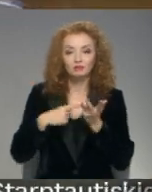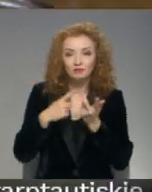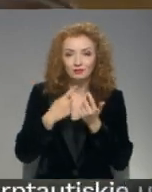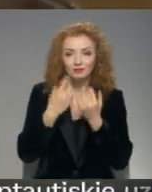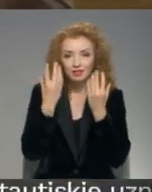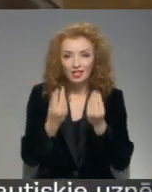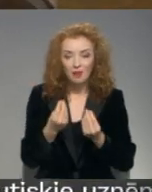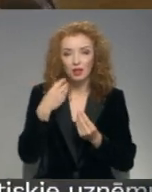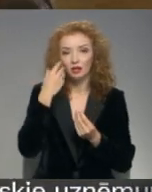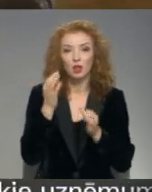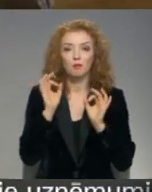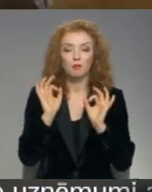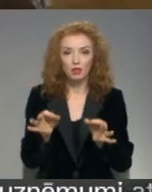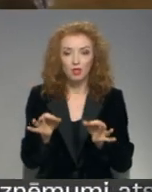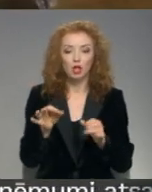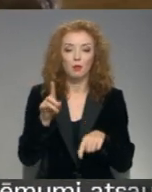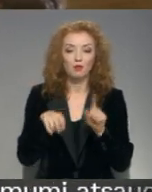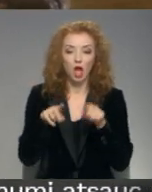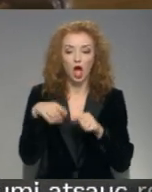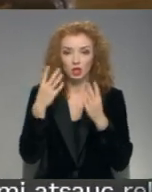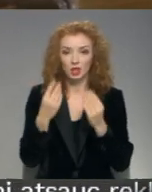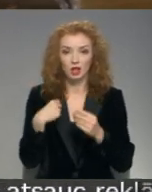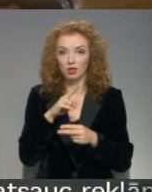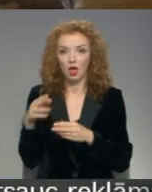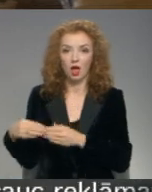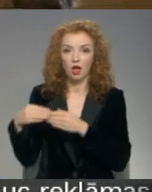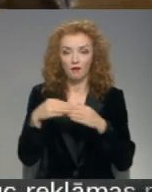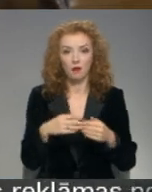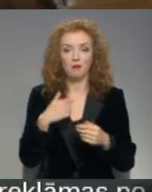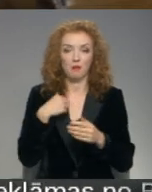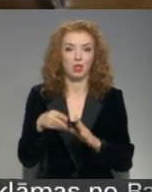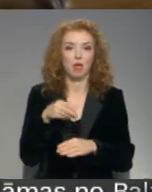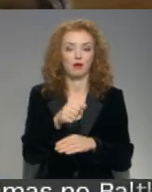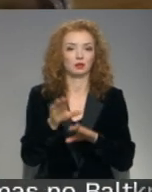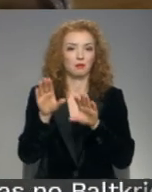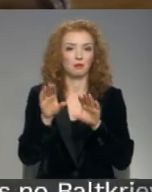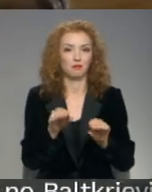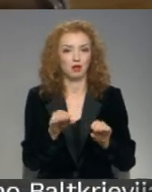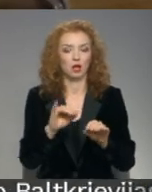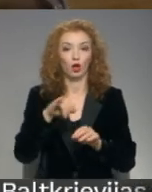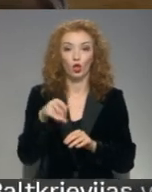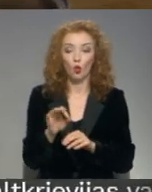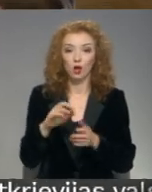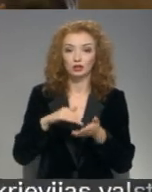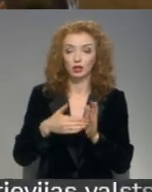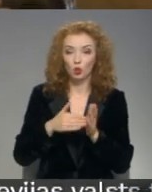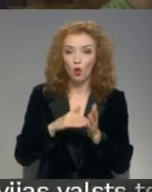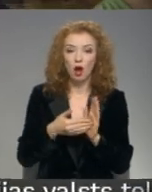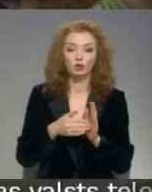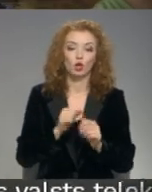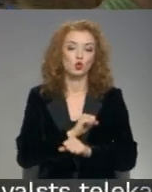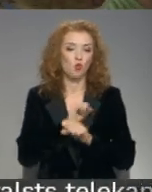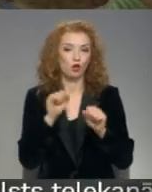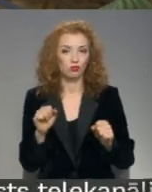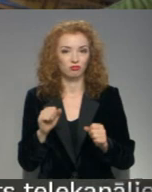kad patiešām es dažas dieniņas neatvedīšu, man tomēr ir mazāka šī samaksa, jo situācija un nodrošinājums